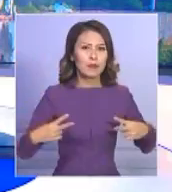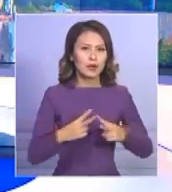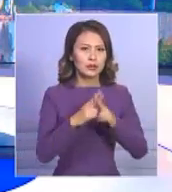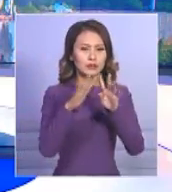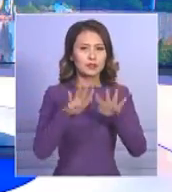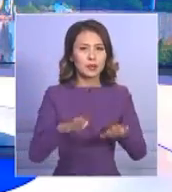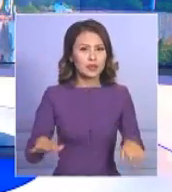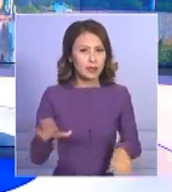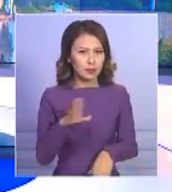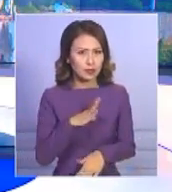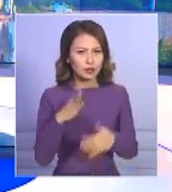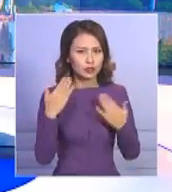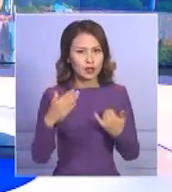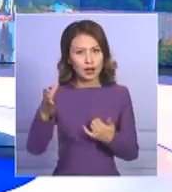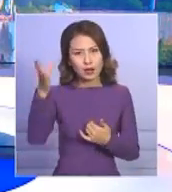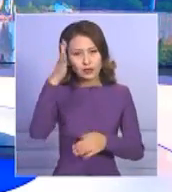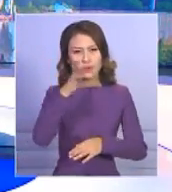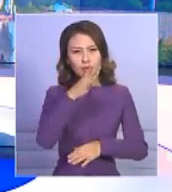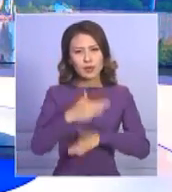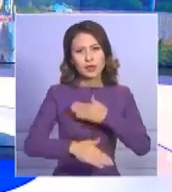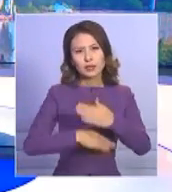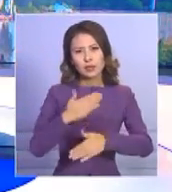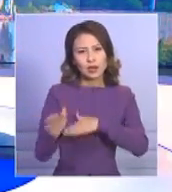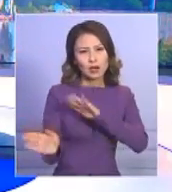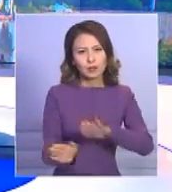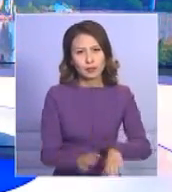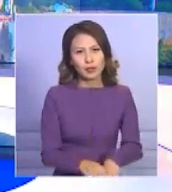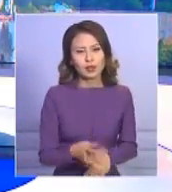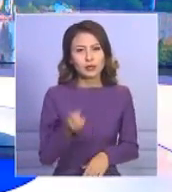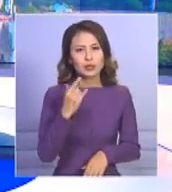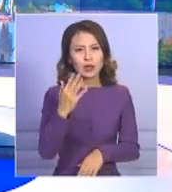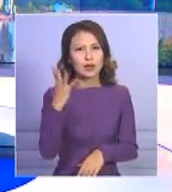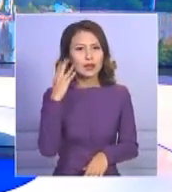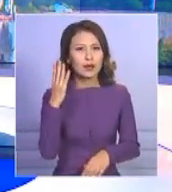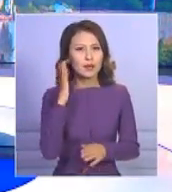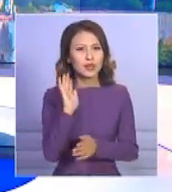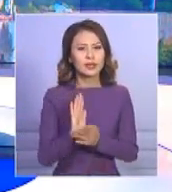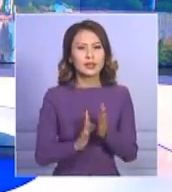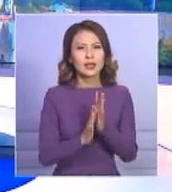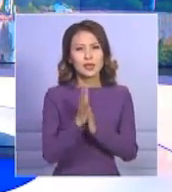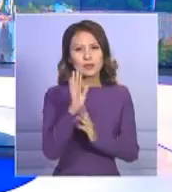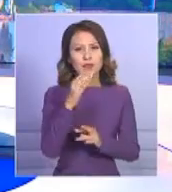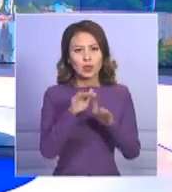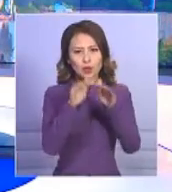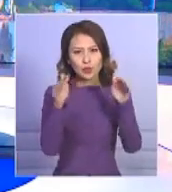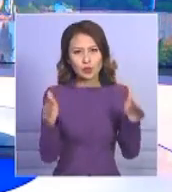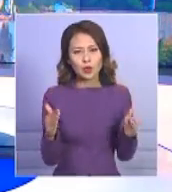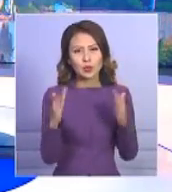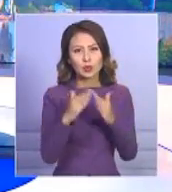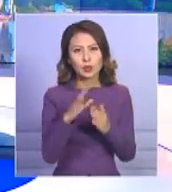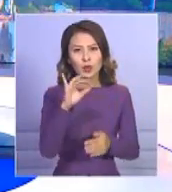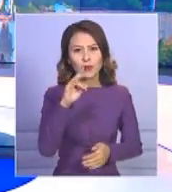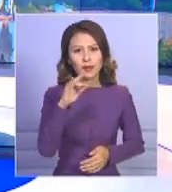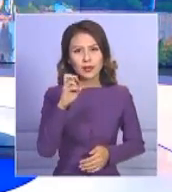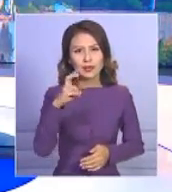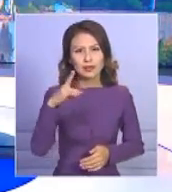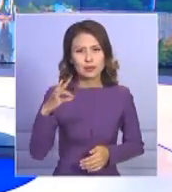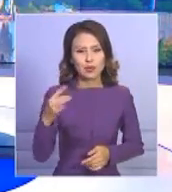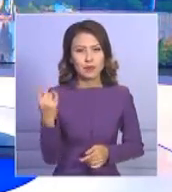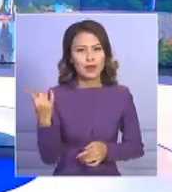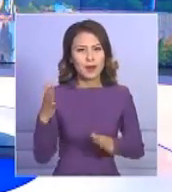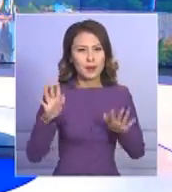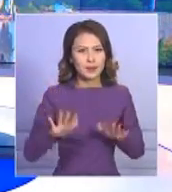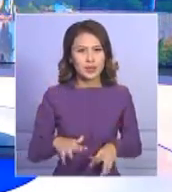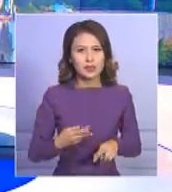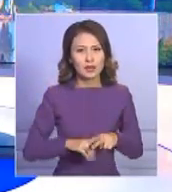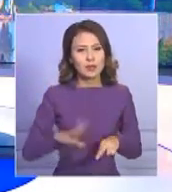көрмеге қойылған еді. Енді ғасырдан астам уақыт өткеннен кейін әйгілі алма ағашы мен Қазақтың киіз үйі ЮНЕСКО-ның штаб пәтері алдынан орын алды.